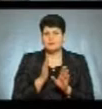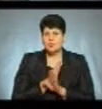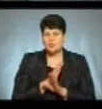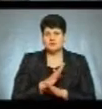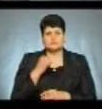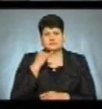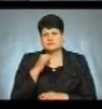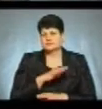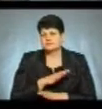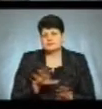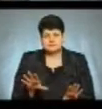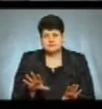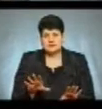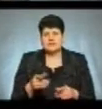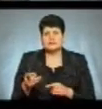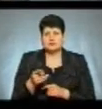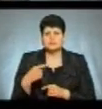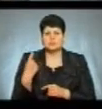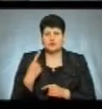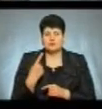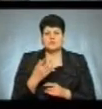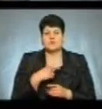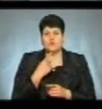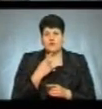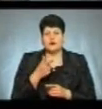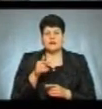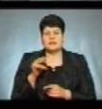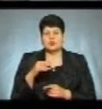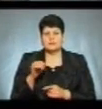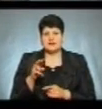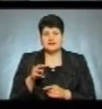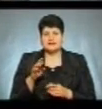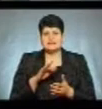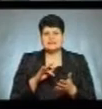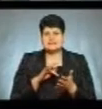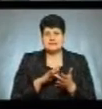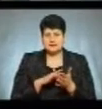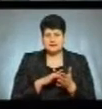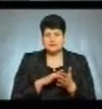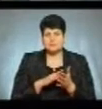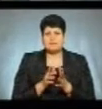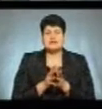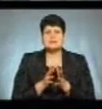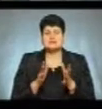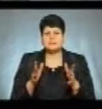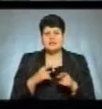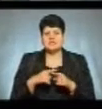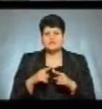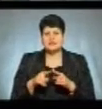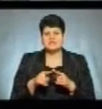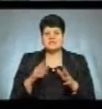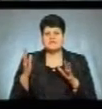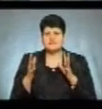не надходило. На Тернопільщині, каже синоптик обласного гідрометеоцентру Оксана Софінська, максимальну